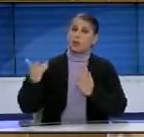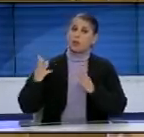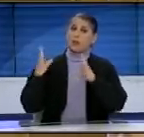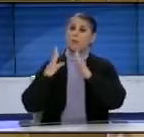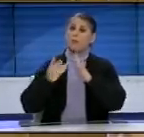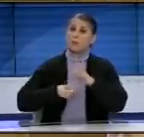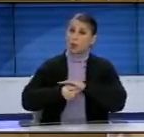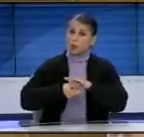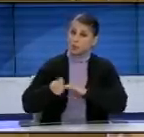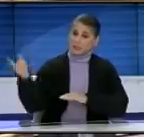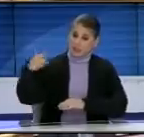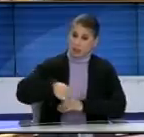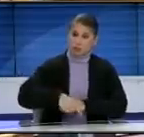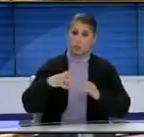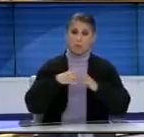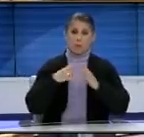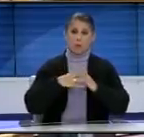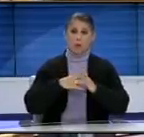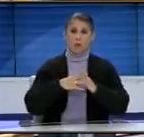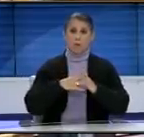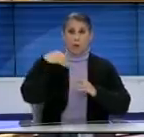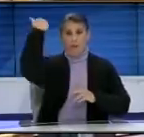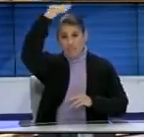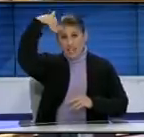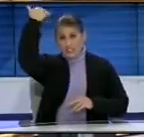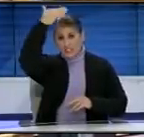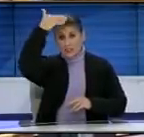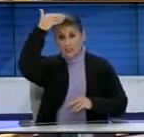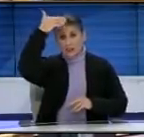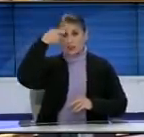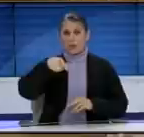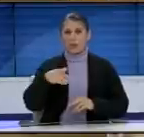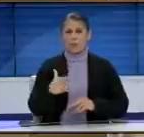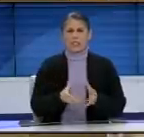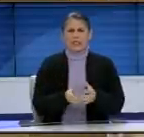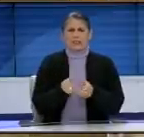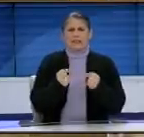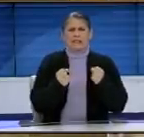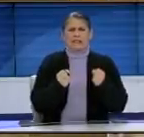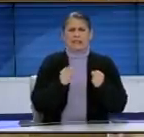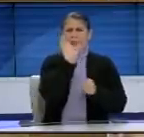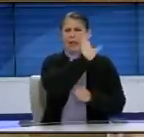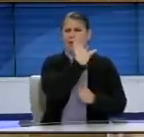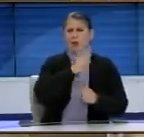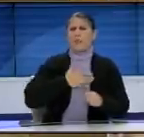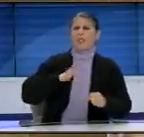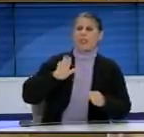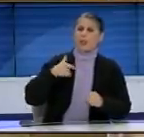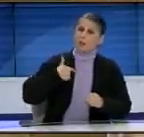τον πόλεμο του Αφγανιστάν, απέναντι στις ενστάσεις των συντηρητικών δυνάμεων της Ευρώπης.